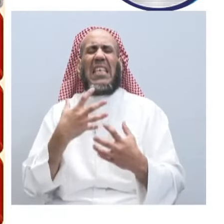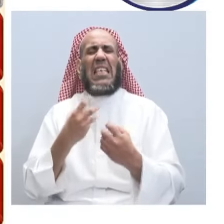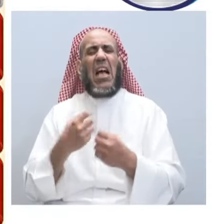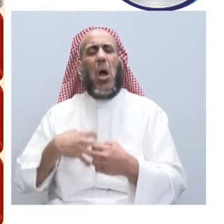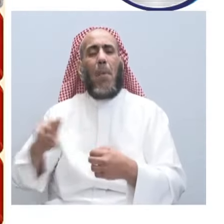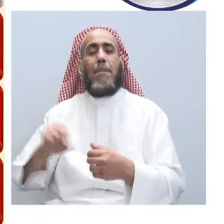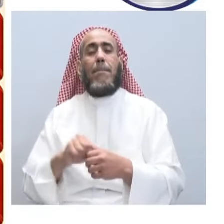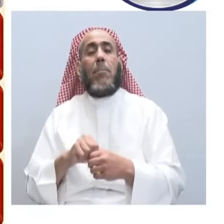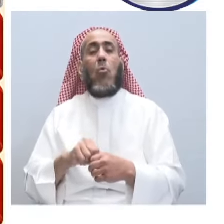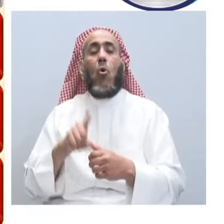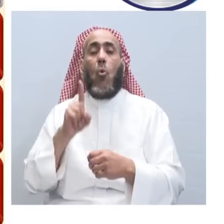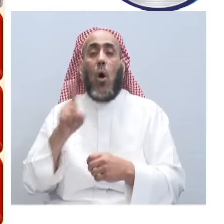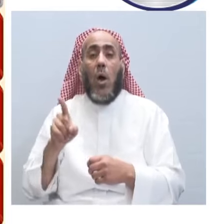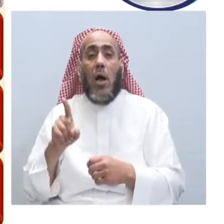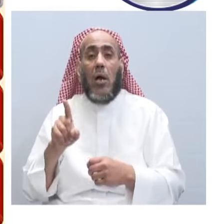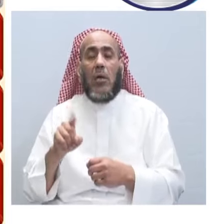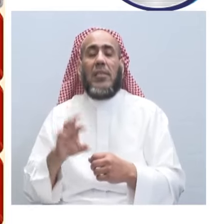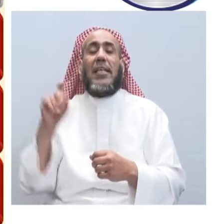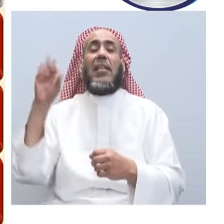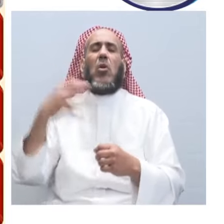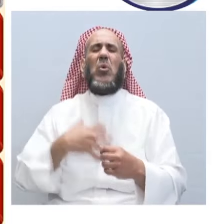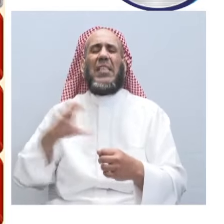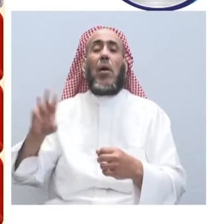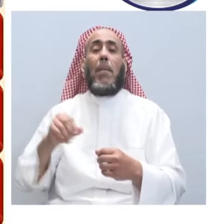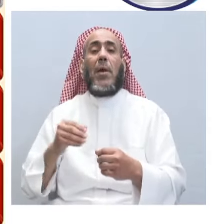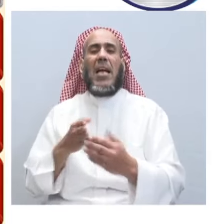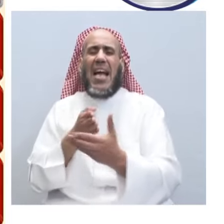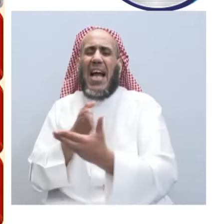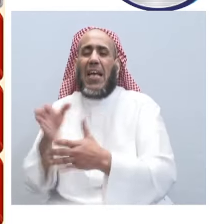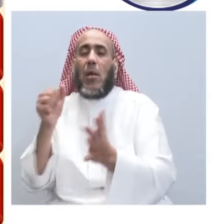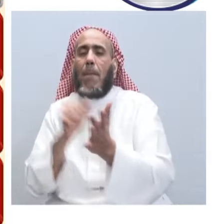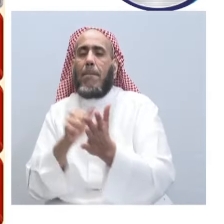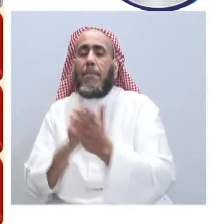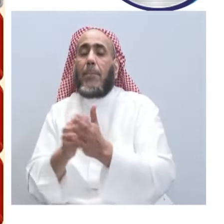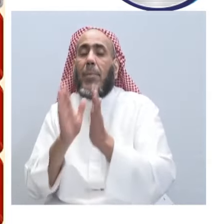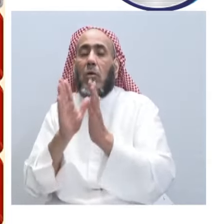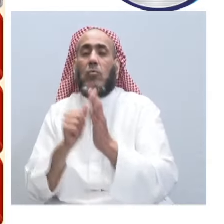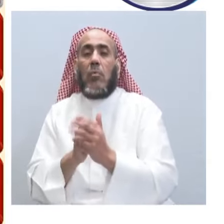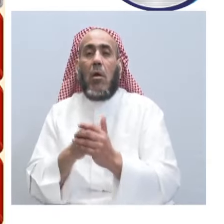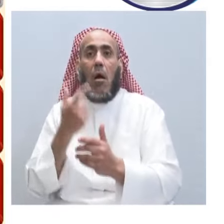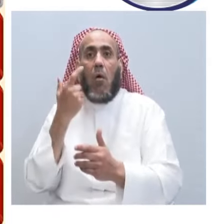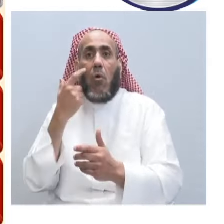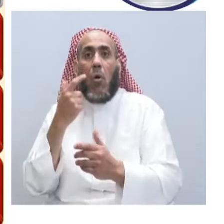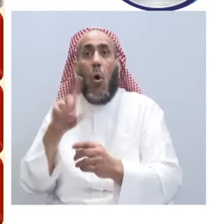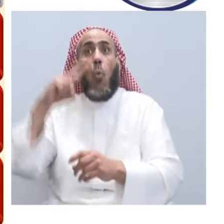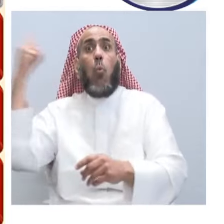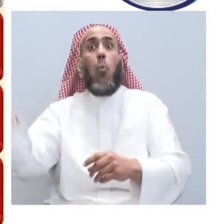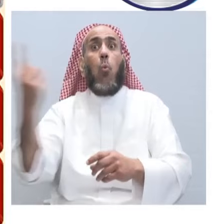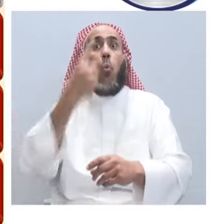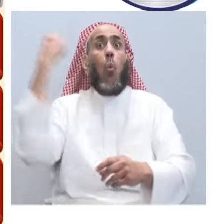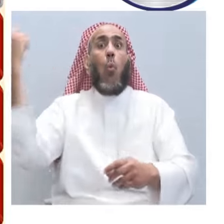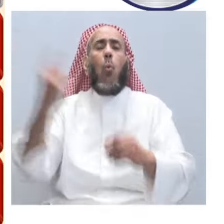تشاؤم وهو تطير خرج من منزله ركزوا هنا فراى عاصفه رعديه